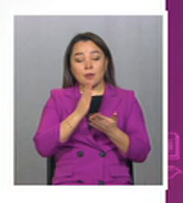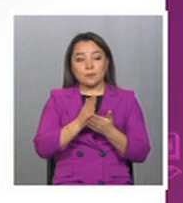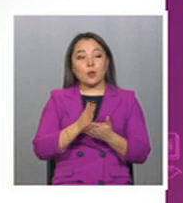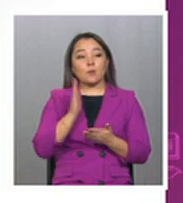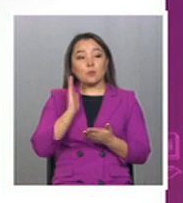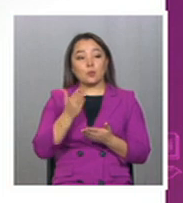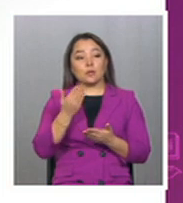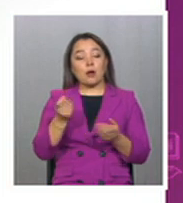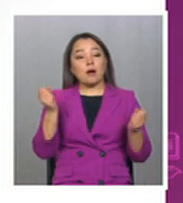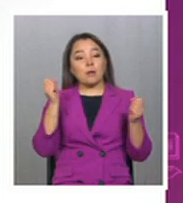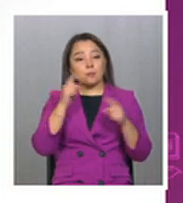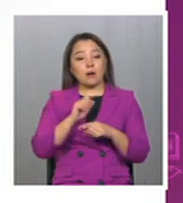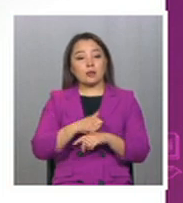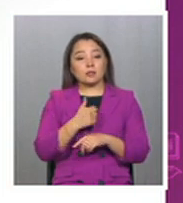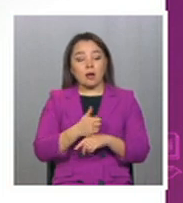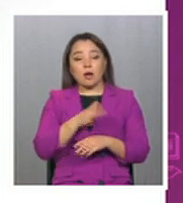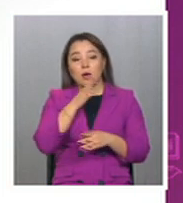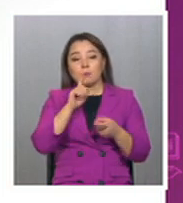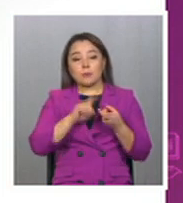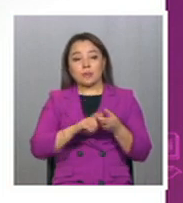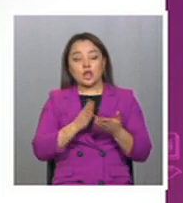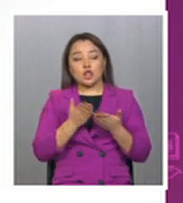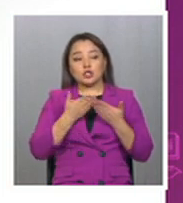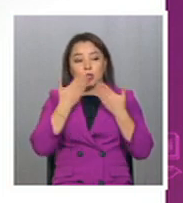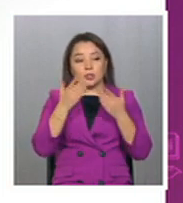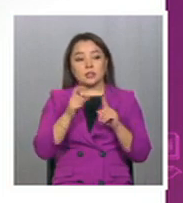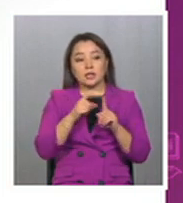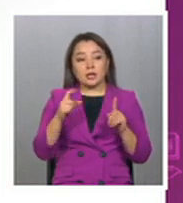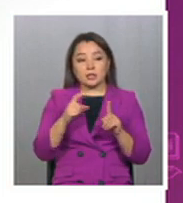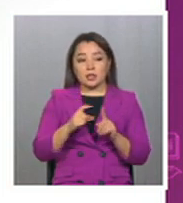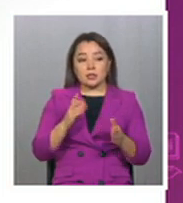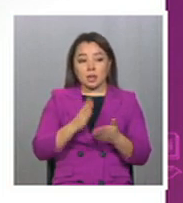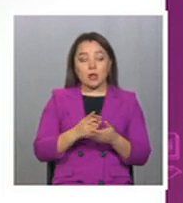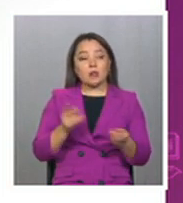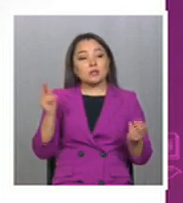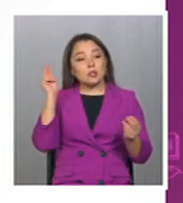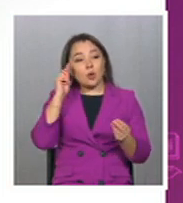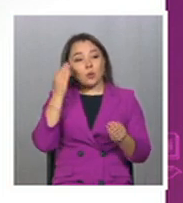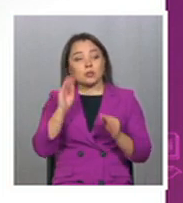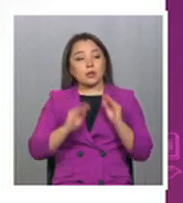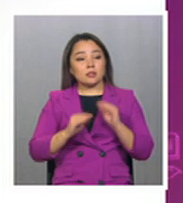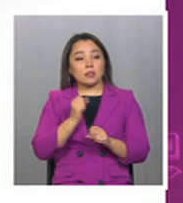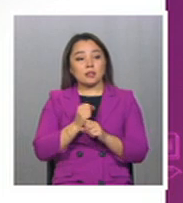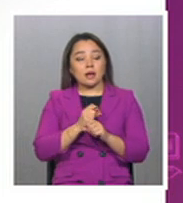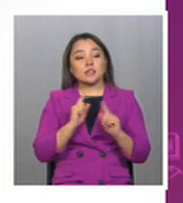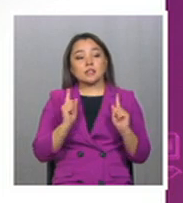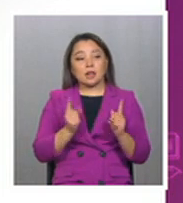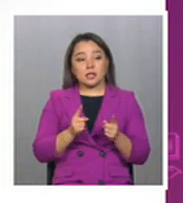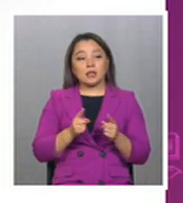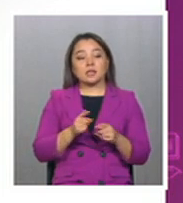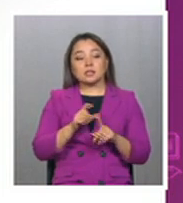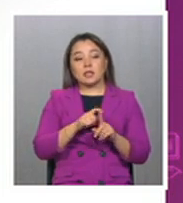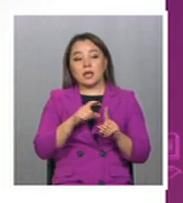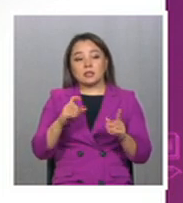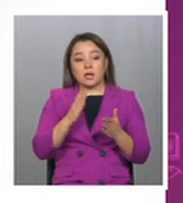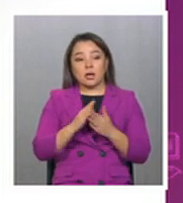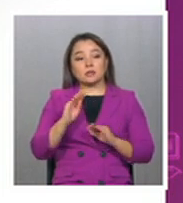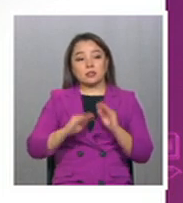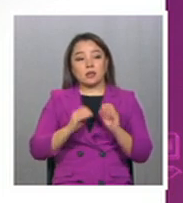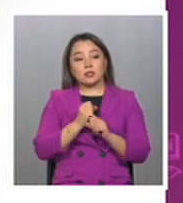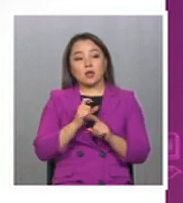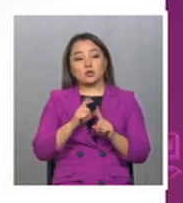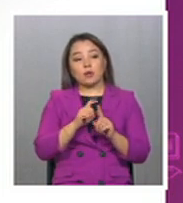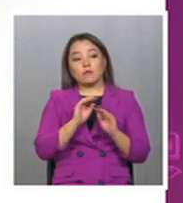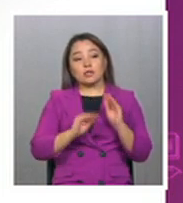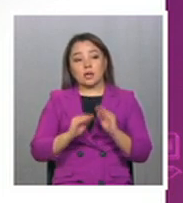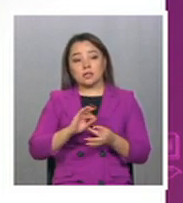будете определять основные моменты прочитанного текста, научитесь составлять краткий текст, составите